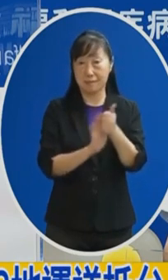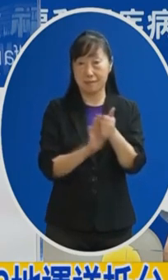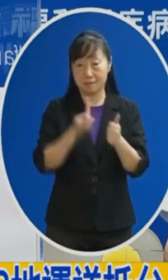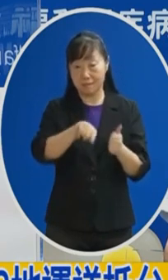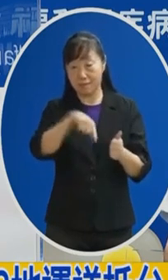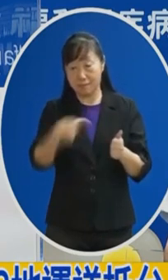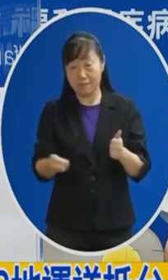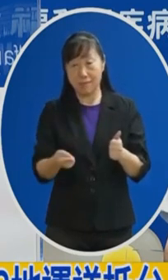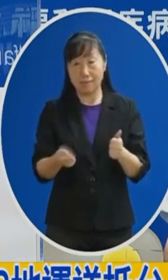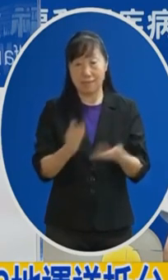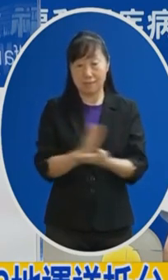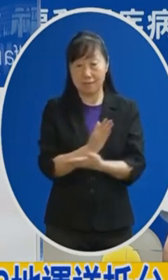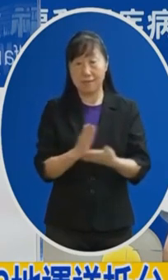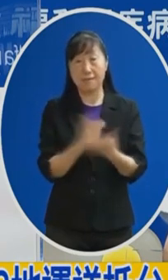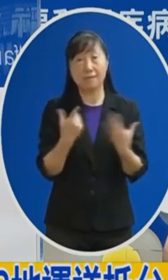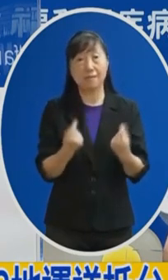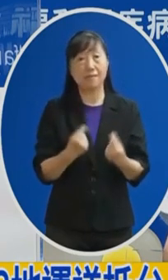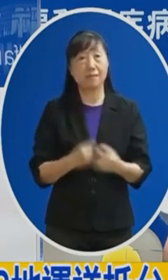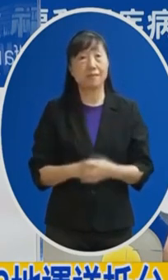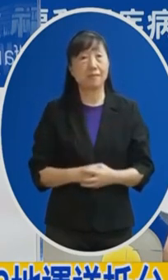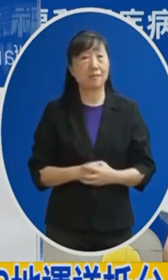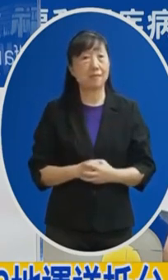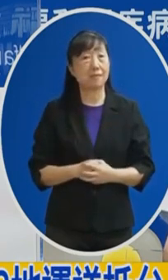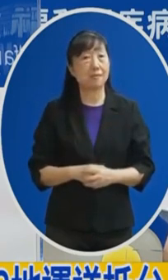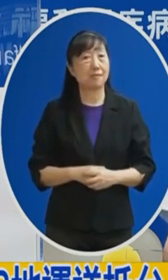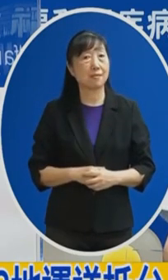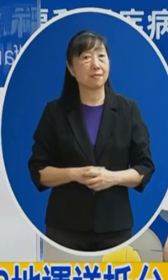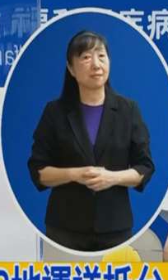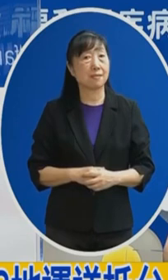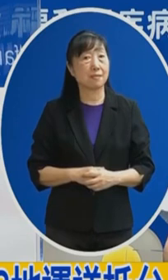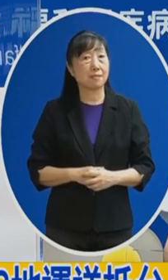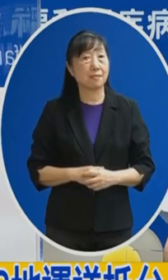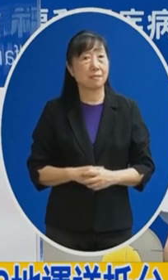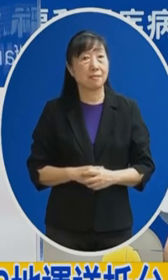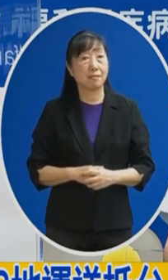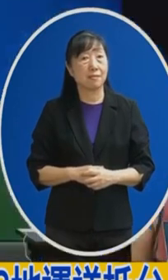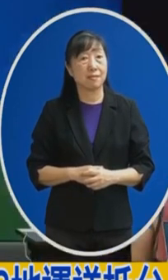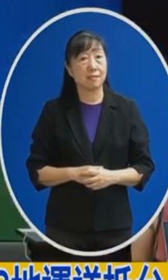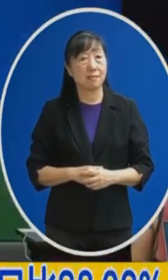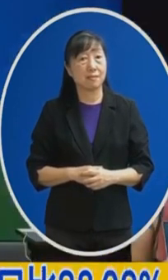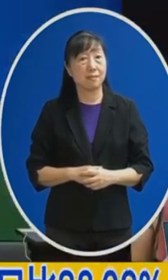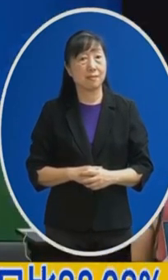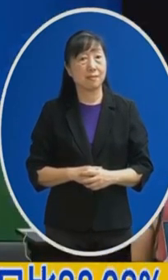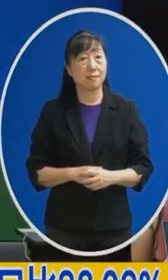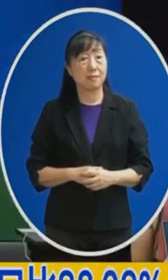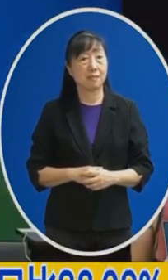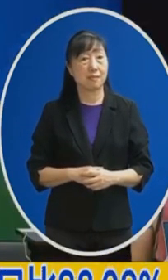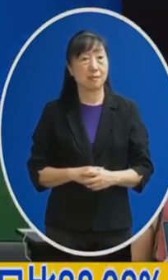在做整体的评估。